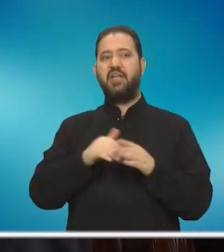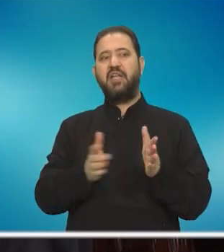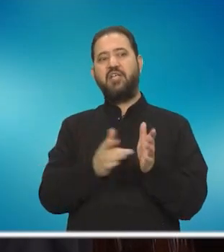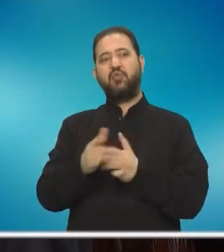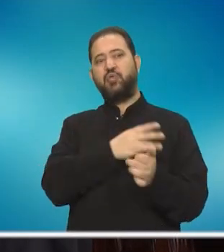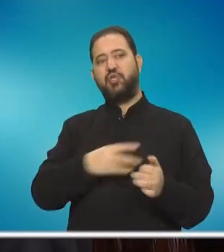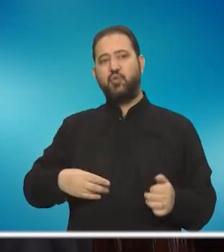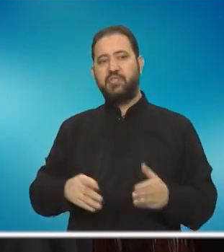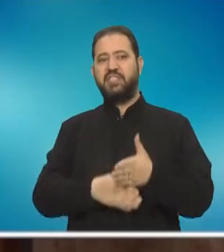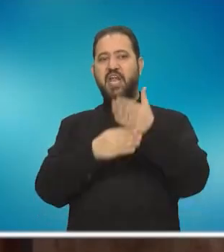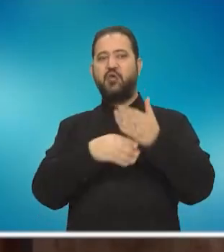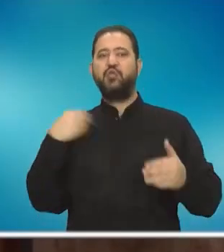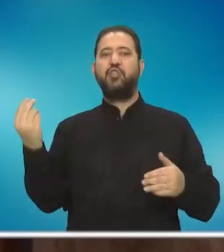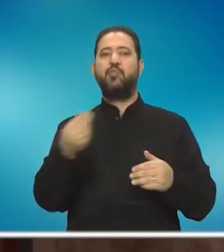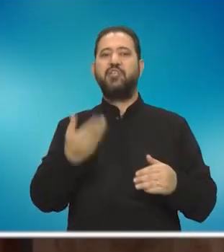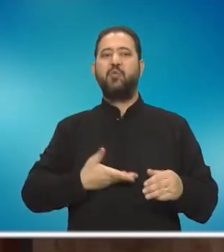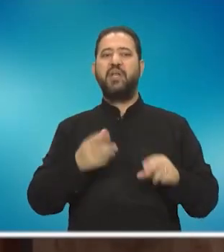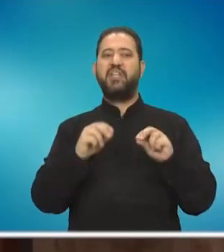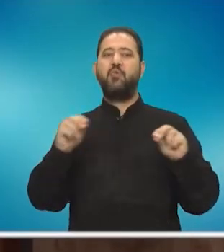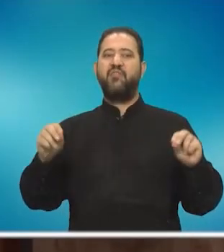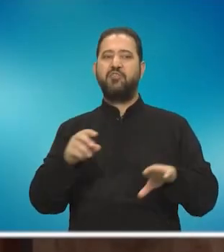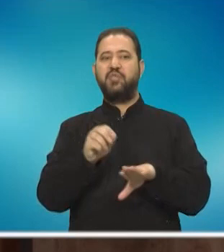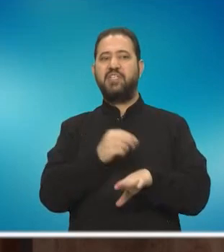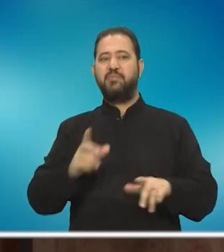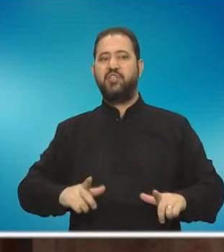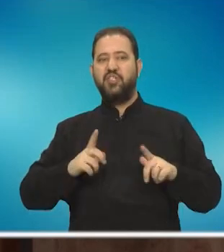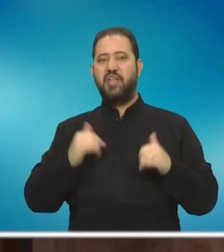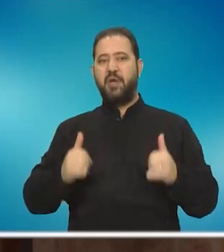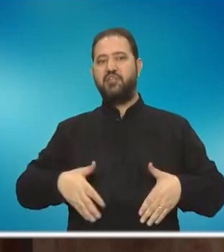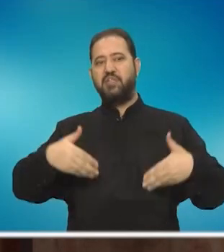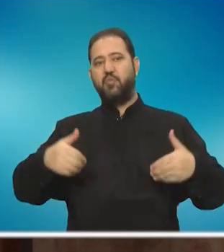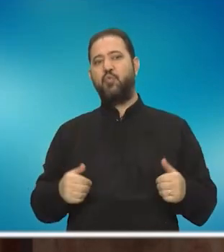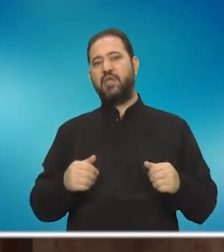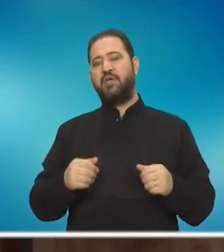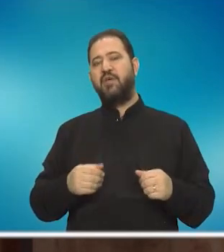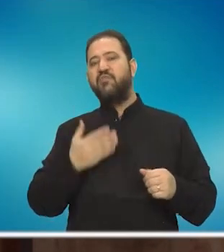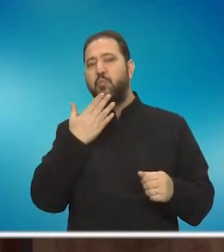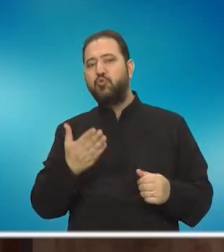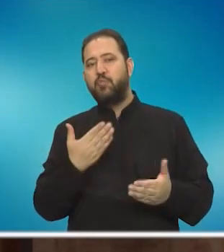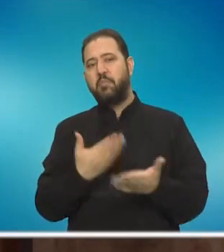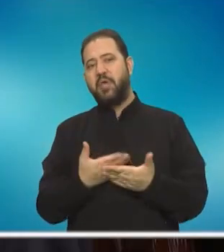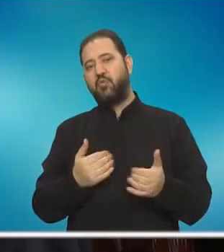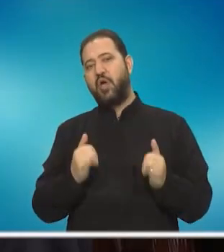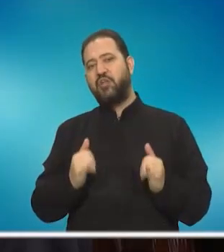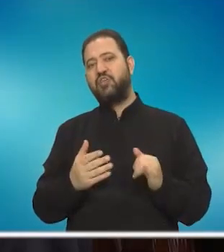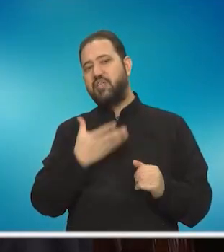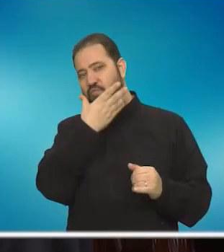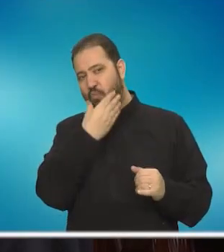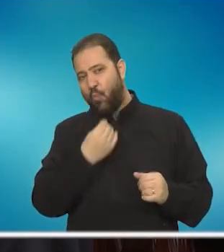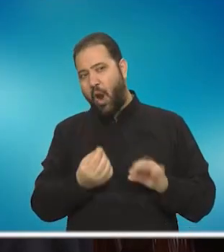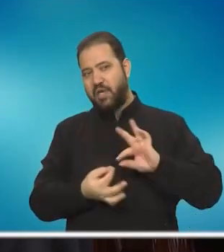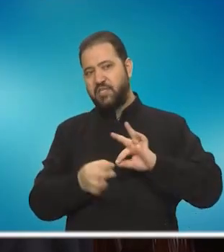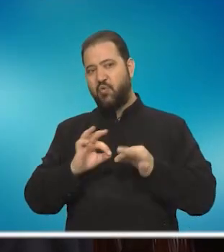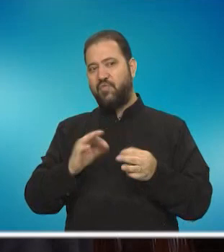Hristos, cum spuneam și mai devreme. Să ne ajute Dumnezeu să simțim, să trăim și noi această bucurie în Hristos. Părinte profesor, vă mulțumim pentru